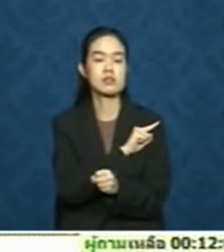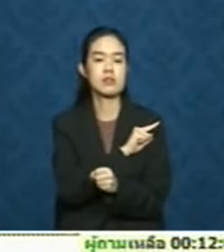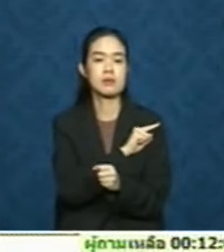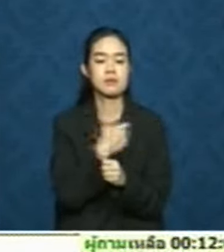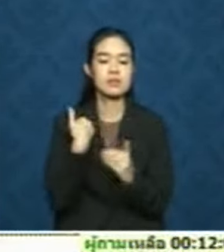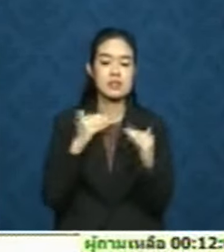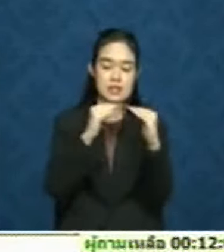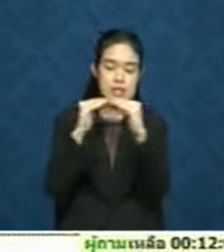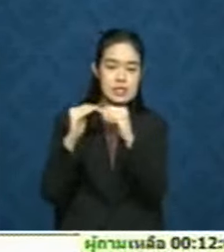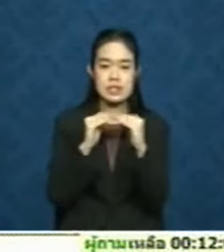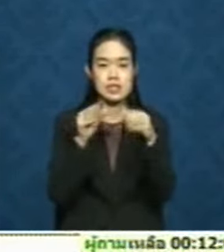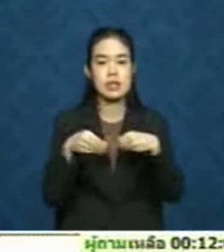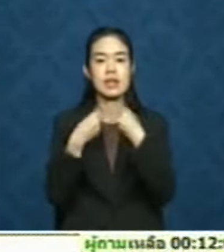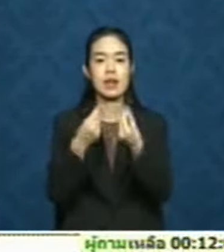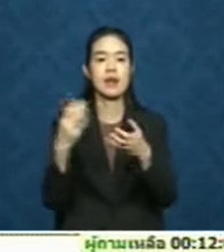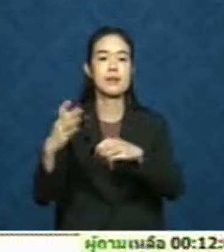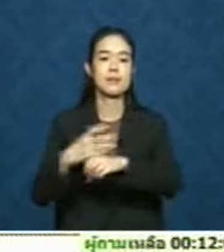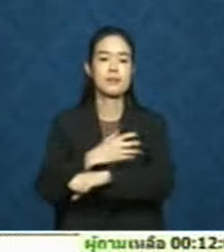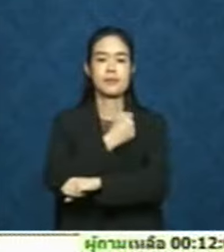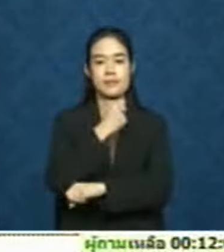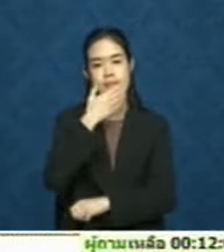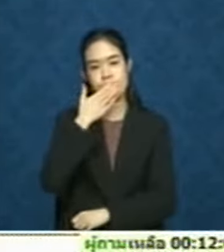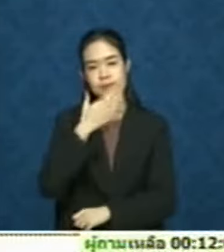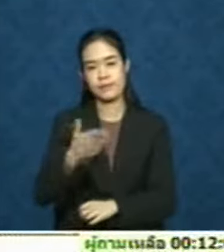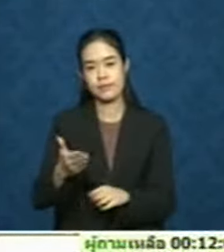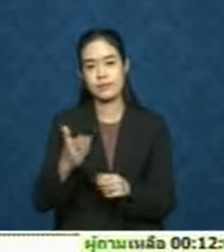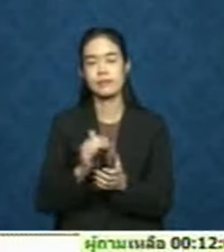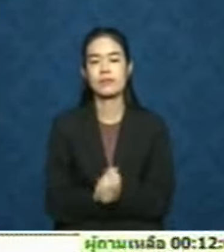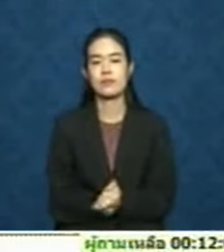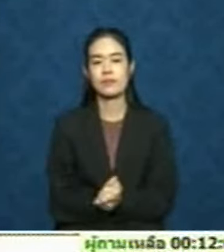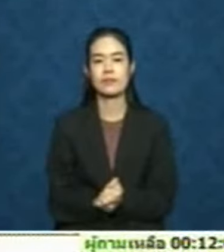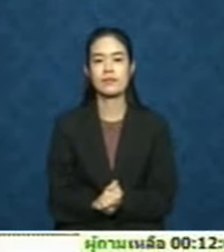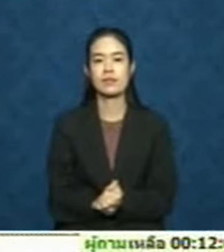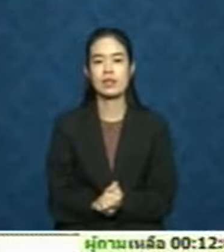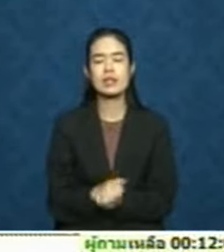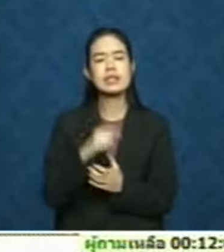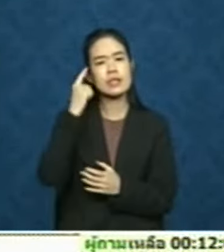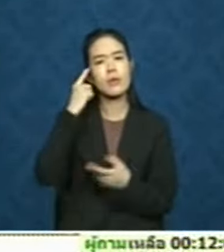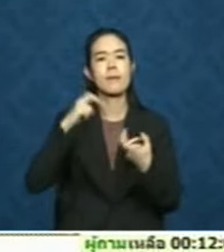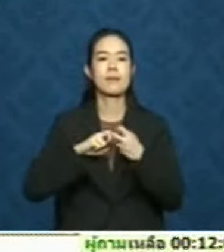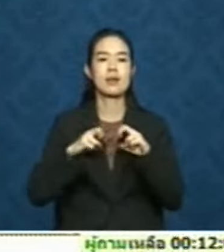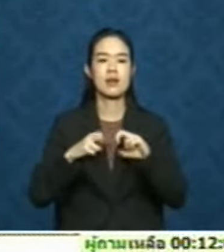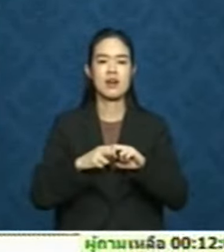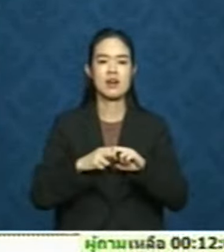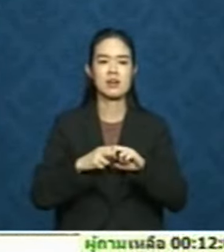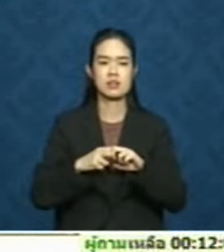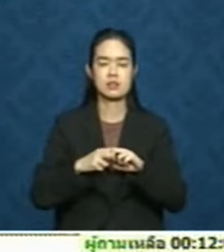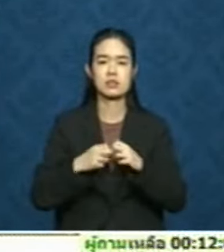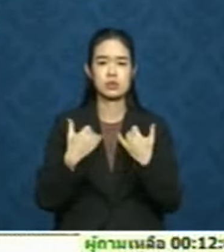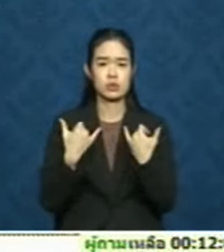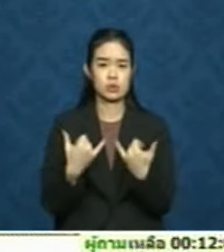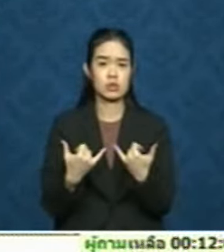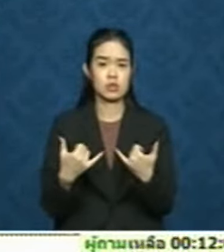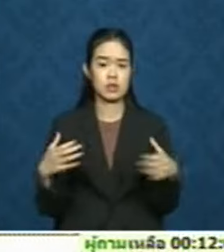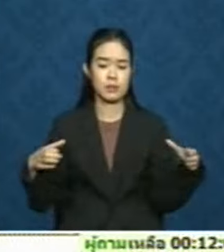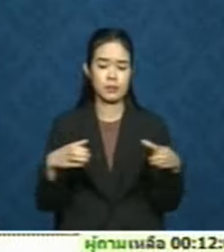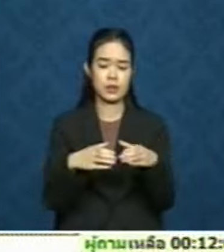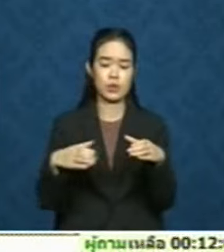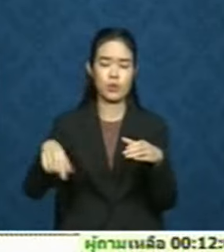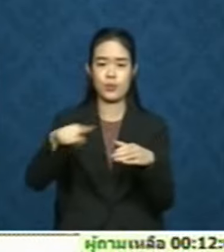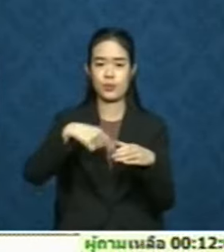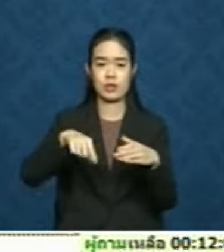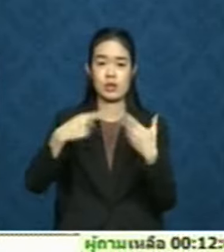ที่ให้กับบ้านเมืองตลอดมาเราจะต้องไม่ทำให้ปัญหาที่เกิดขึ้นจากคนเพียงไม่กี่ค